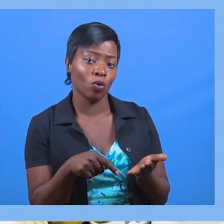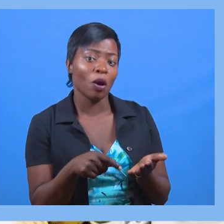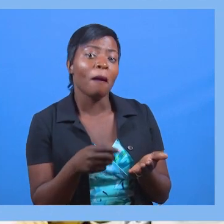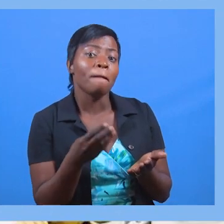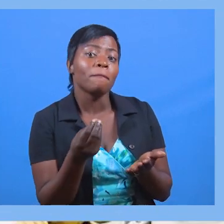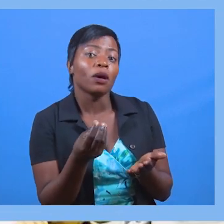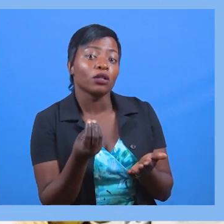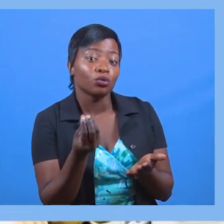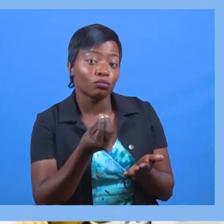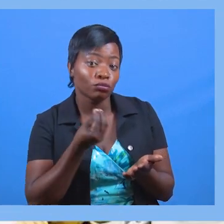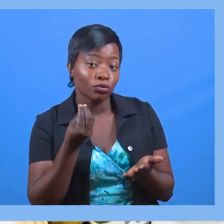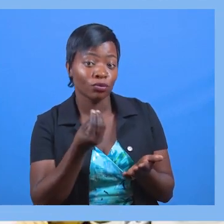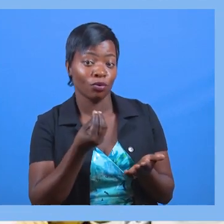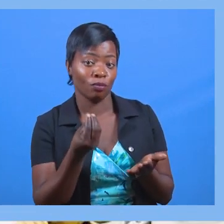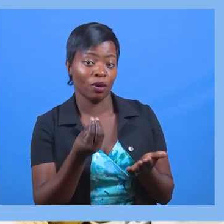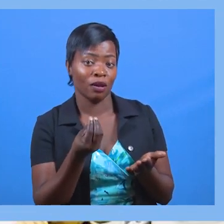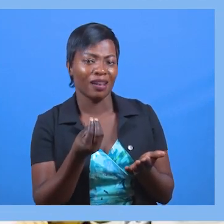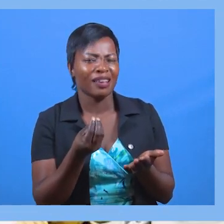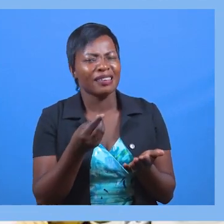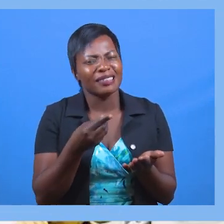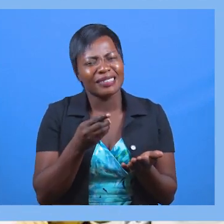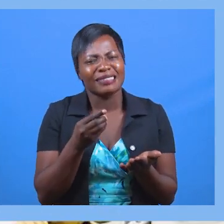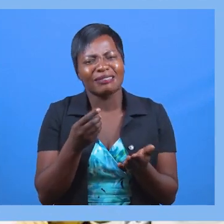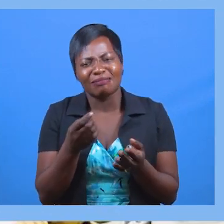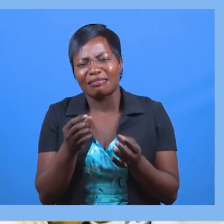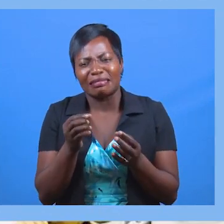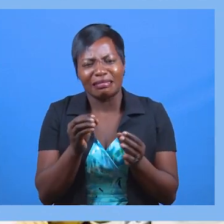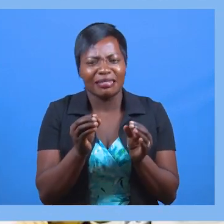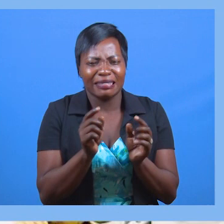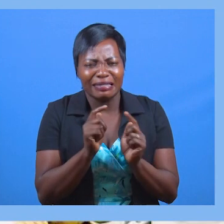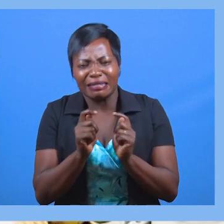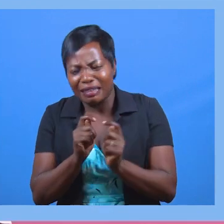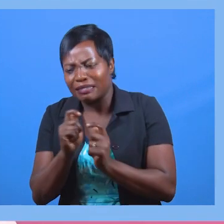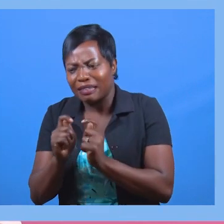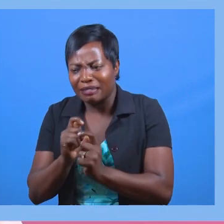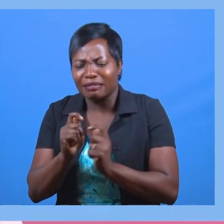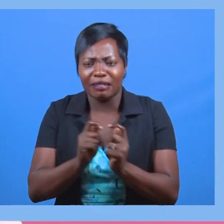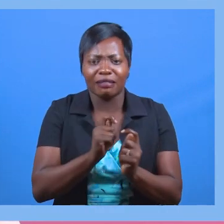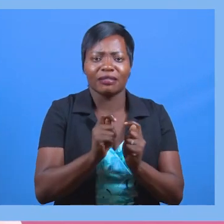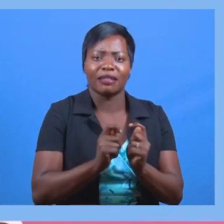rekumadhorobha rine kakutseketudza nekakuedza kuti